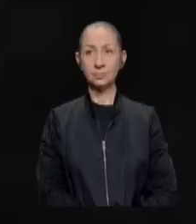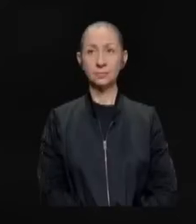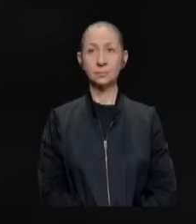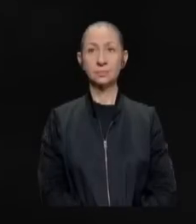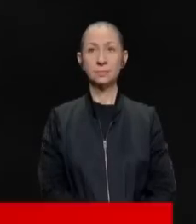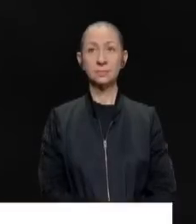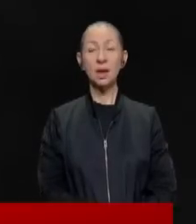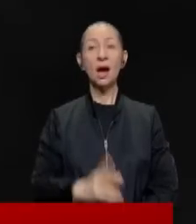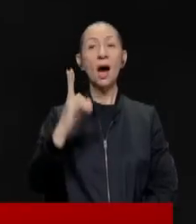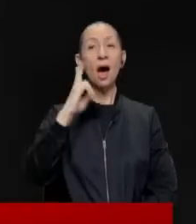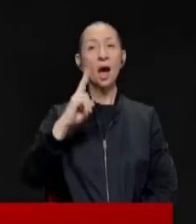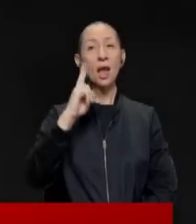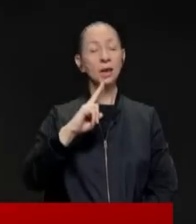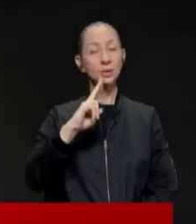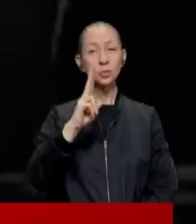ahlakı